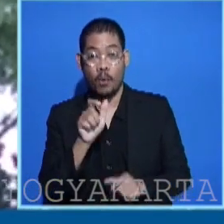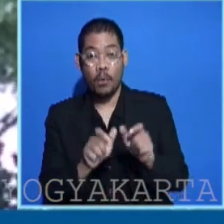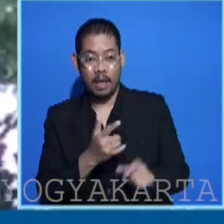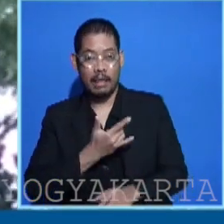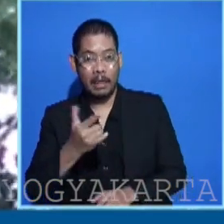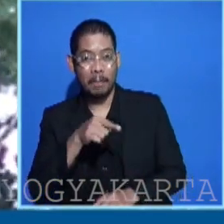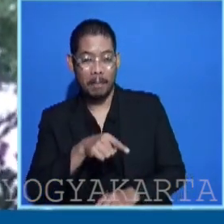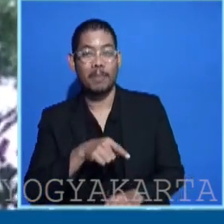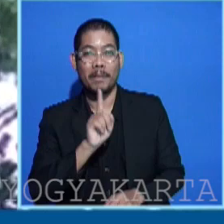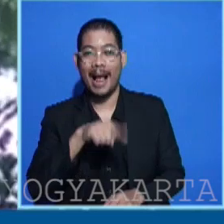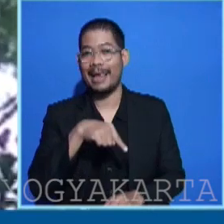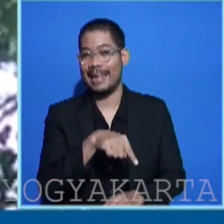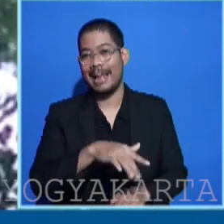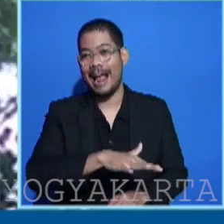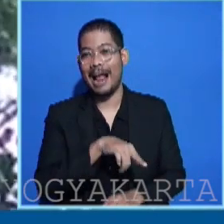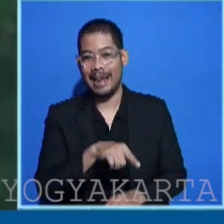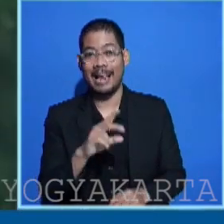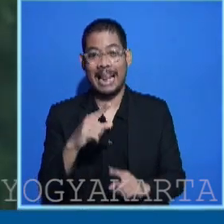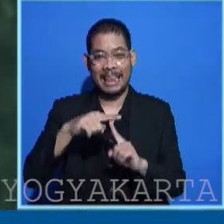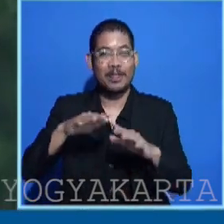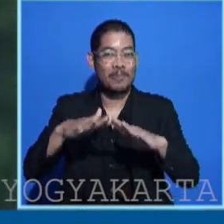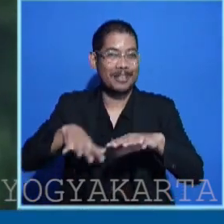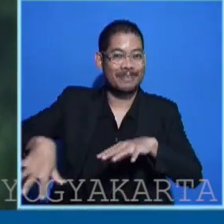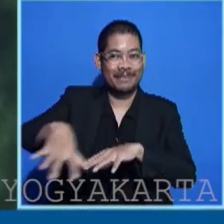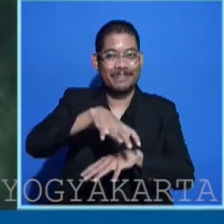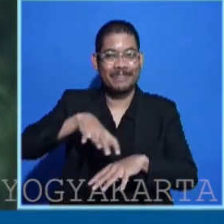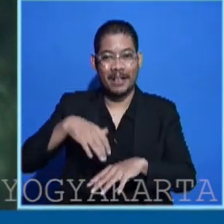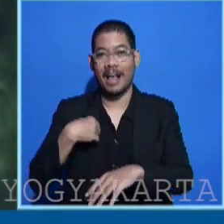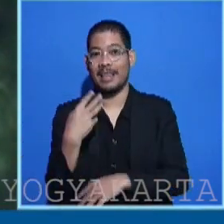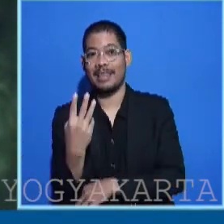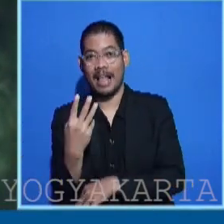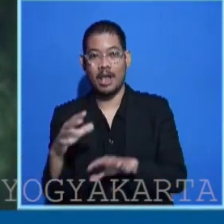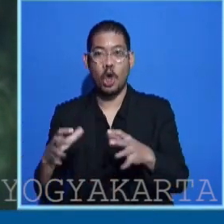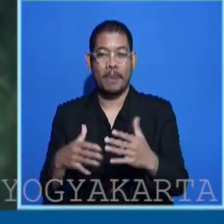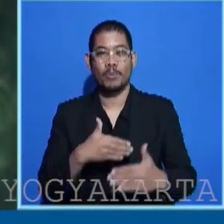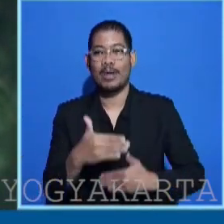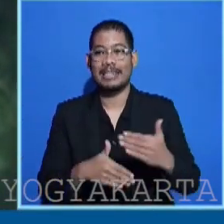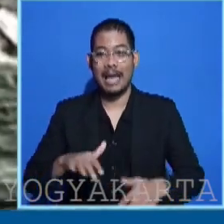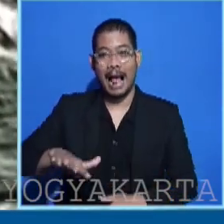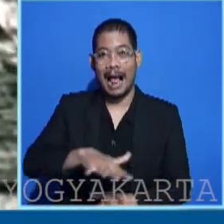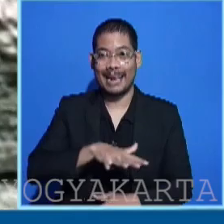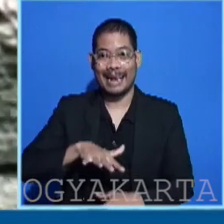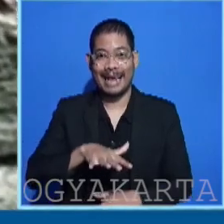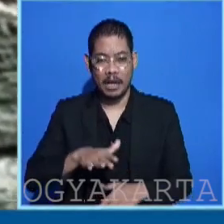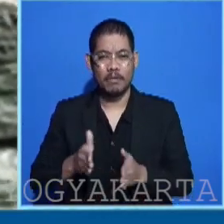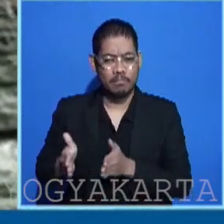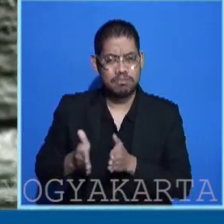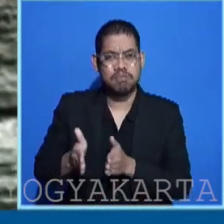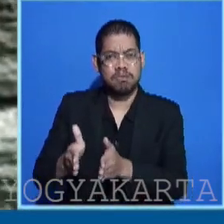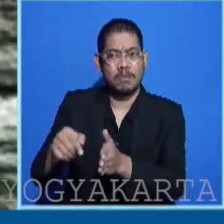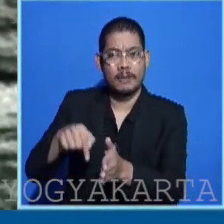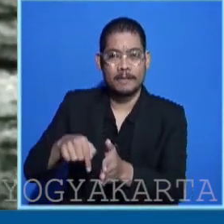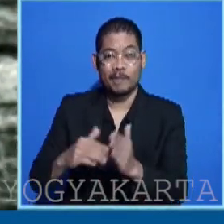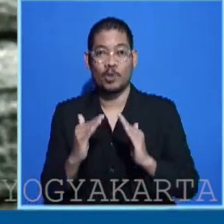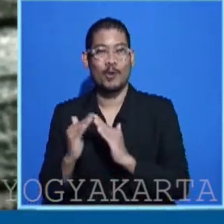memiliki nipun RT 3 kenalan lumantar paguyuban pengelola air ingkang dipun ilegan inggrianipun warga